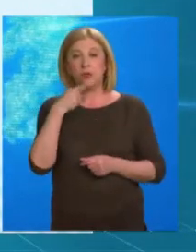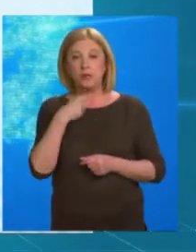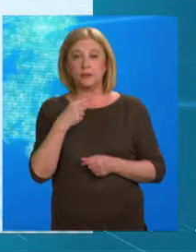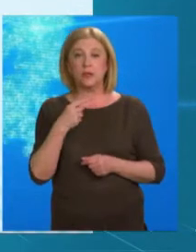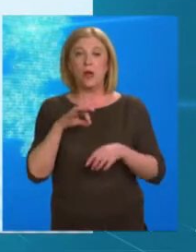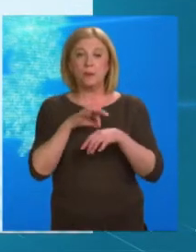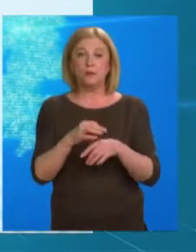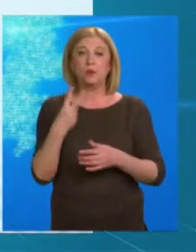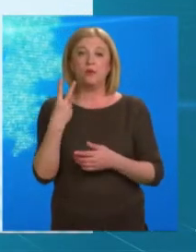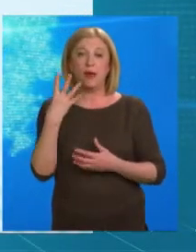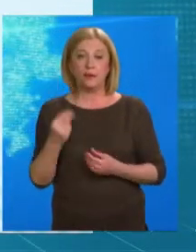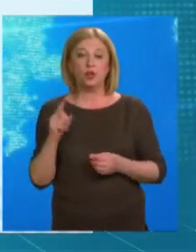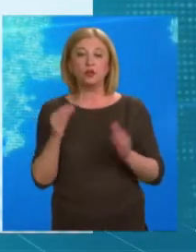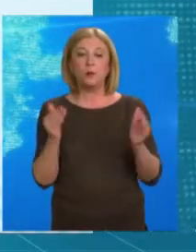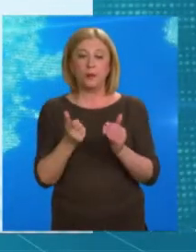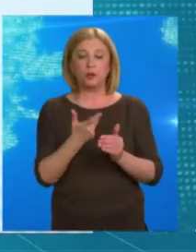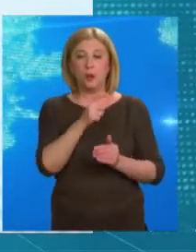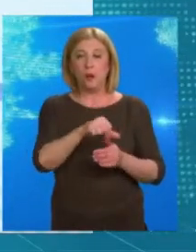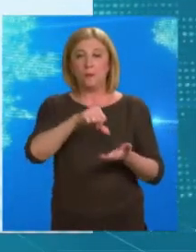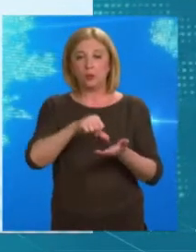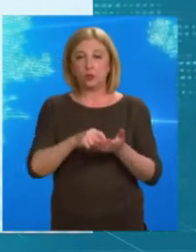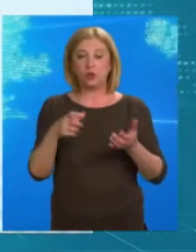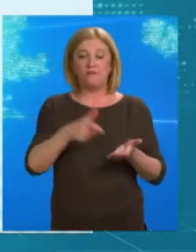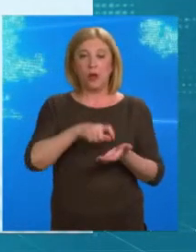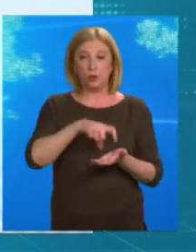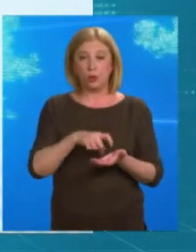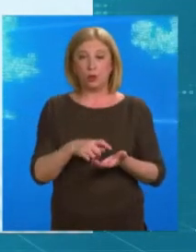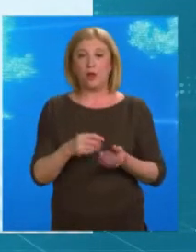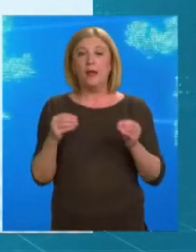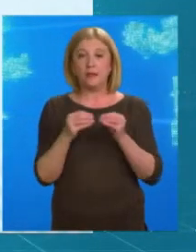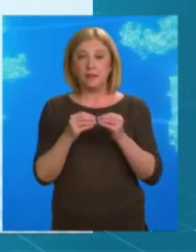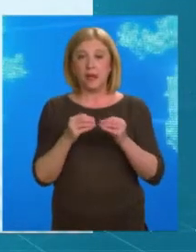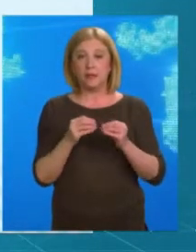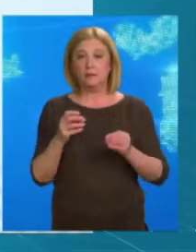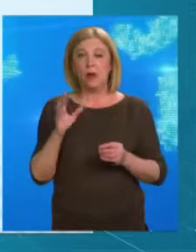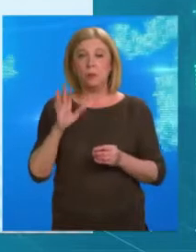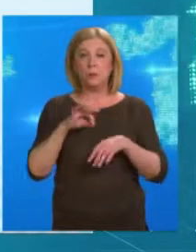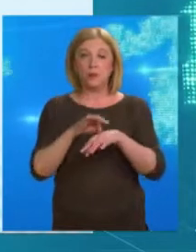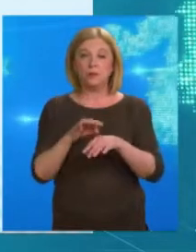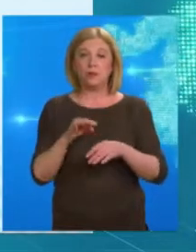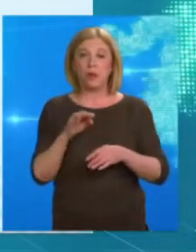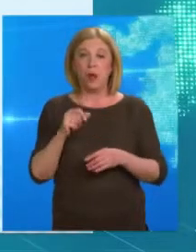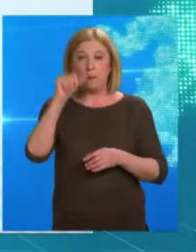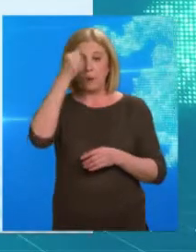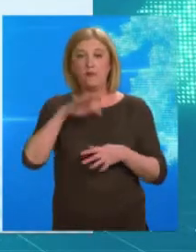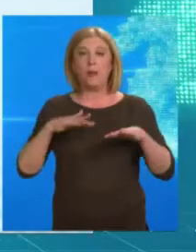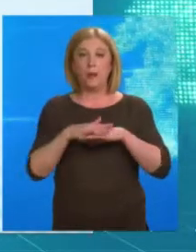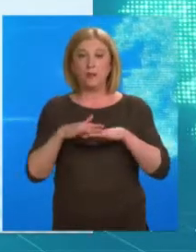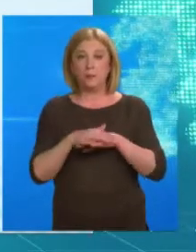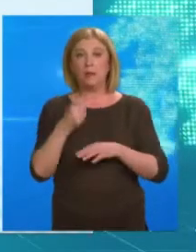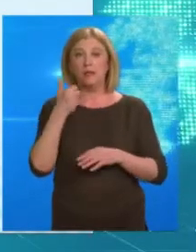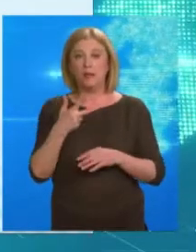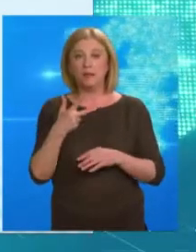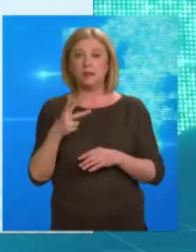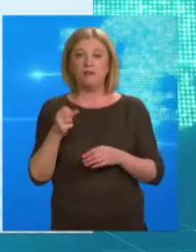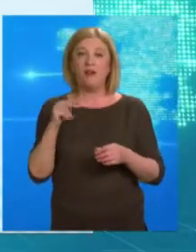Проведут его в 2 дня, чтобы уменьшить число присутствующих в аудиториях. 10 июля планируется провести ЕГЭ по профильной математике, 13 по истории и